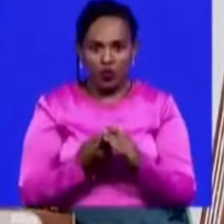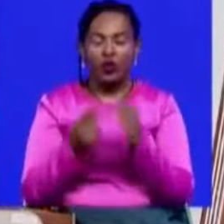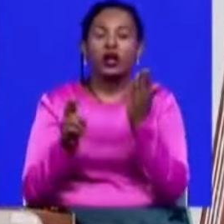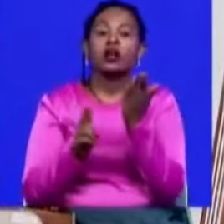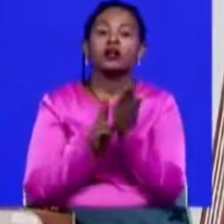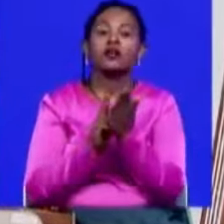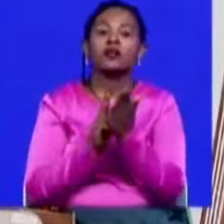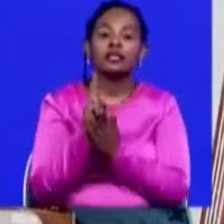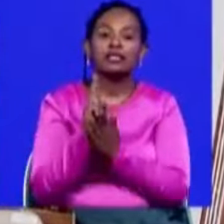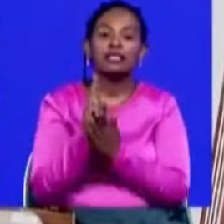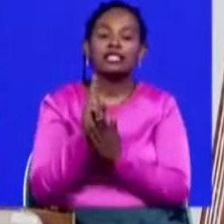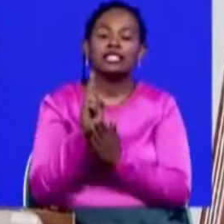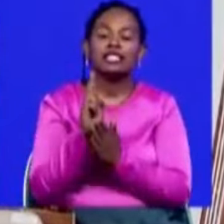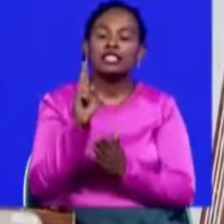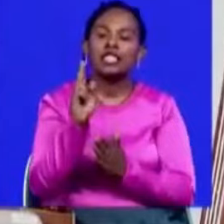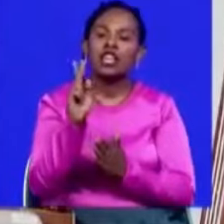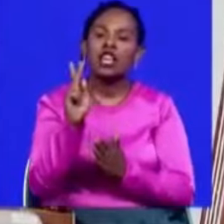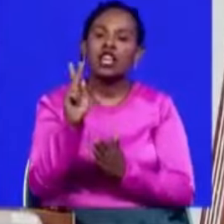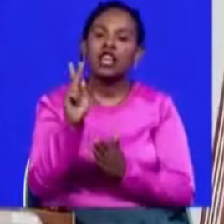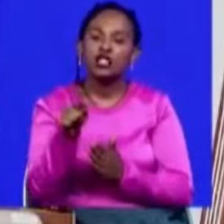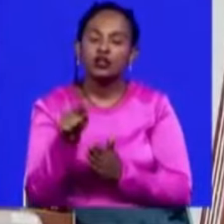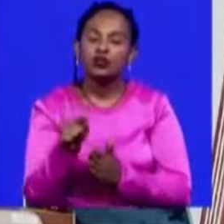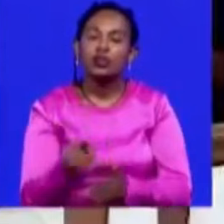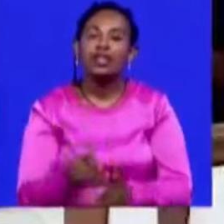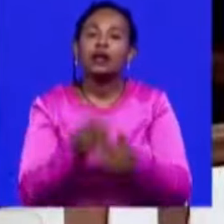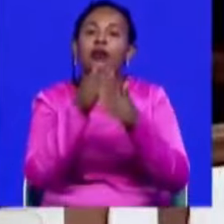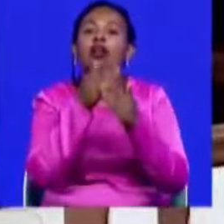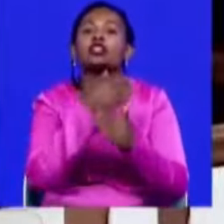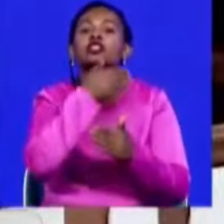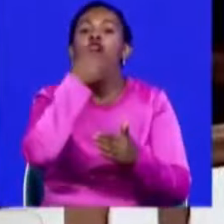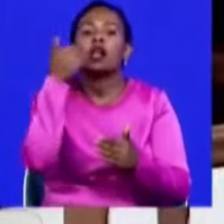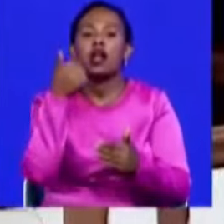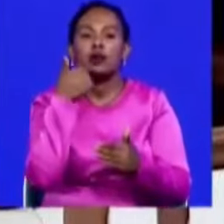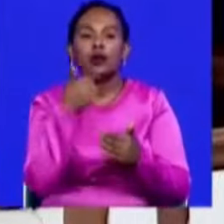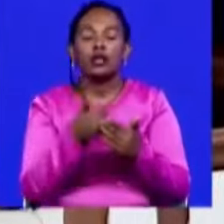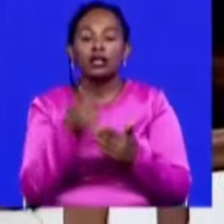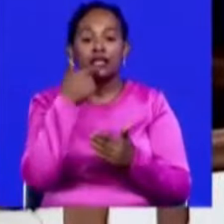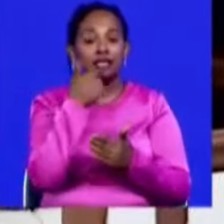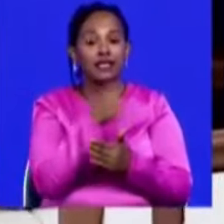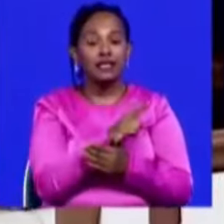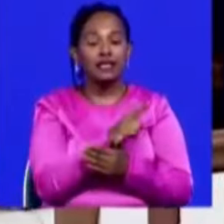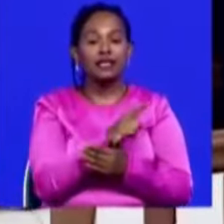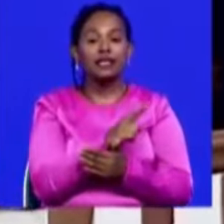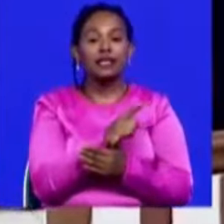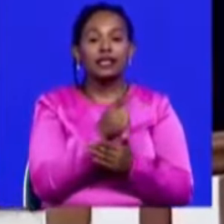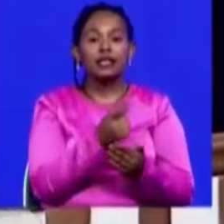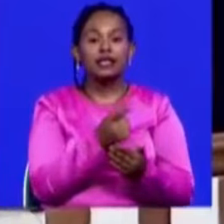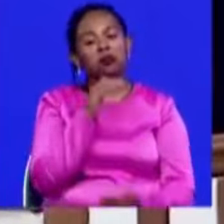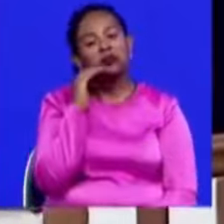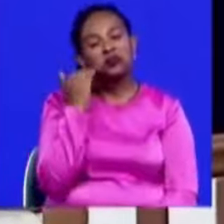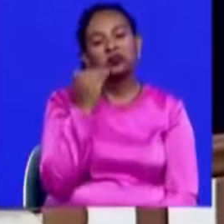ከዩኒቨርሲቲ ይልቅ ኬጂ ላይ ብንገነባ ይሻላል ነው ያለ። ይህንን ስንል የሚስቱ ሰዎች